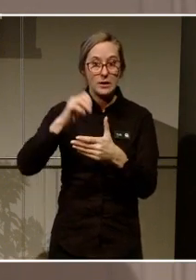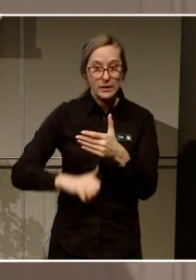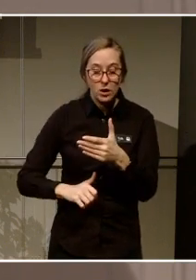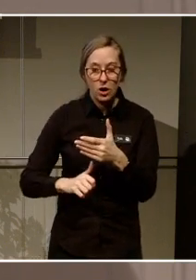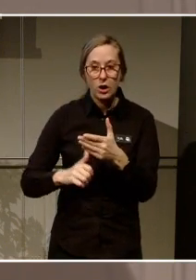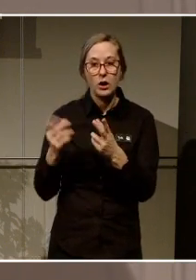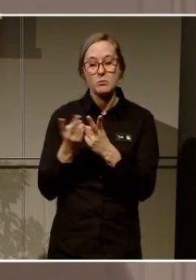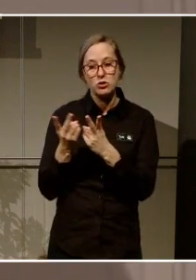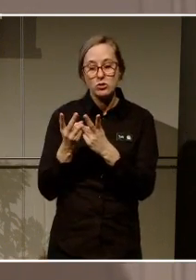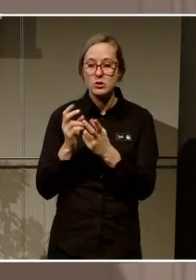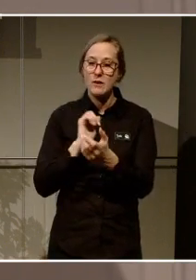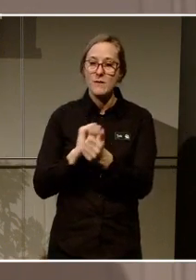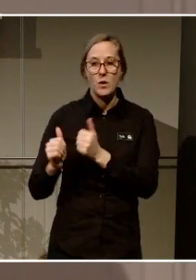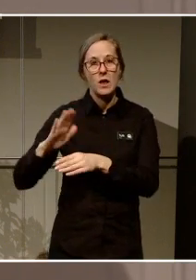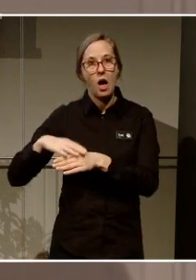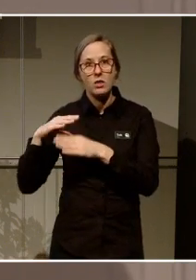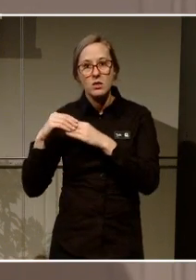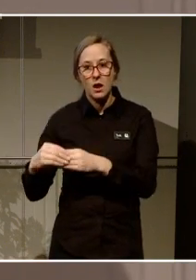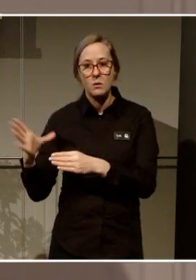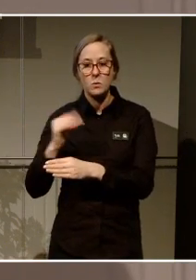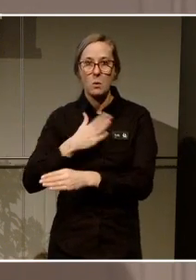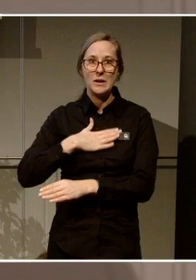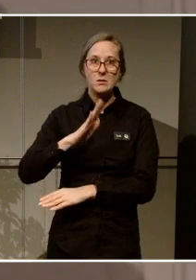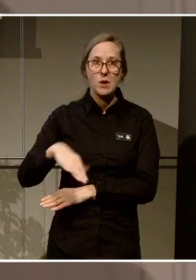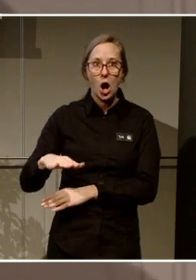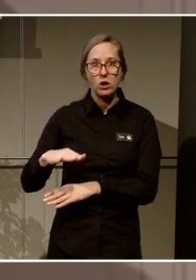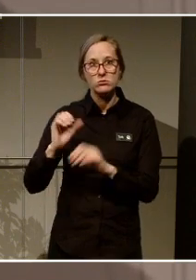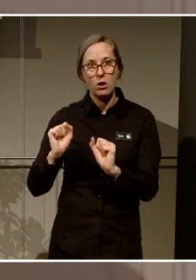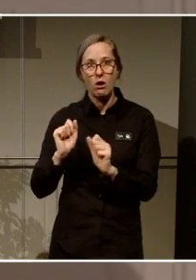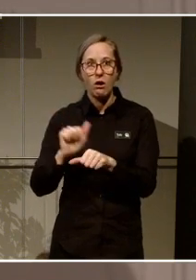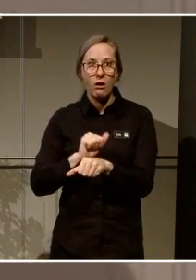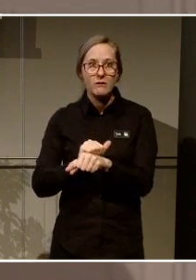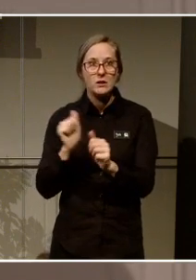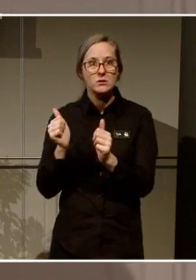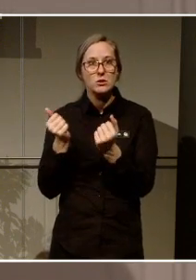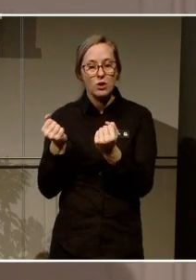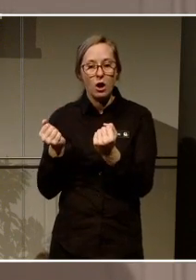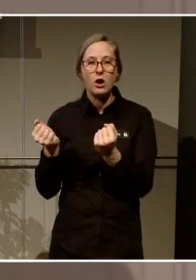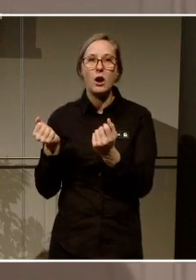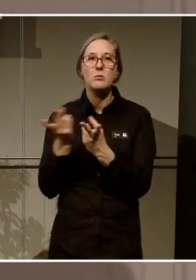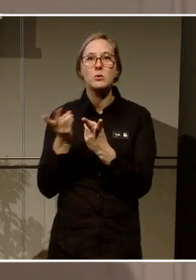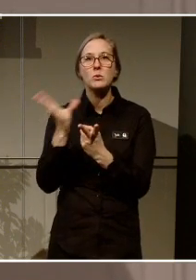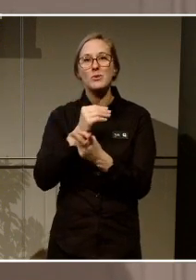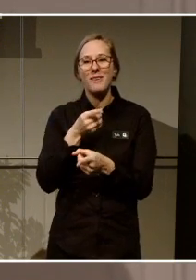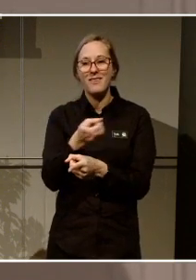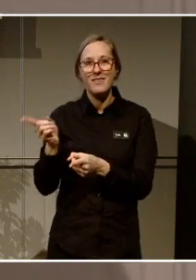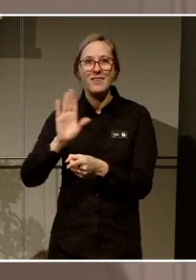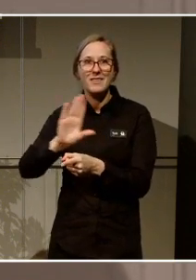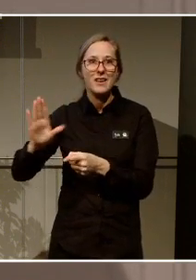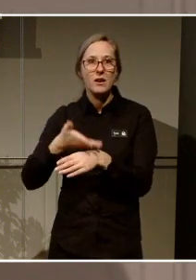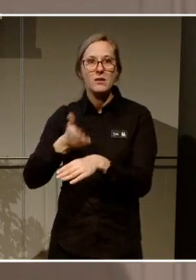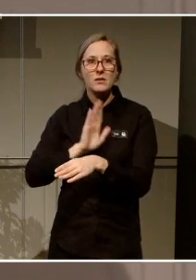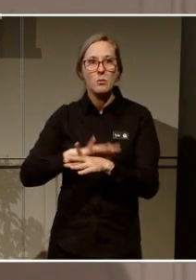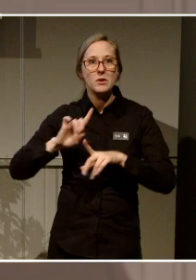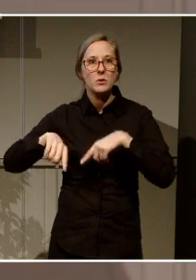kunde få bli handledare när ditt barn skulle börja övningsköra. Och då utvecklar man en helt annan typ av kompetenser, det som vi